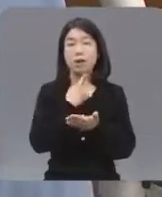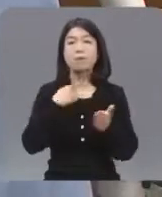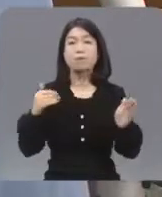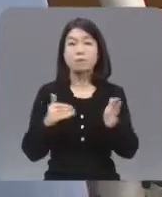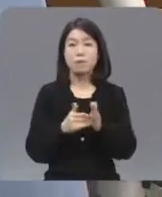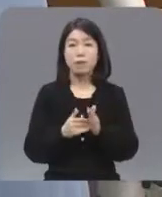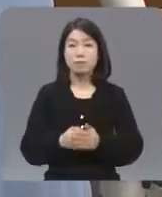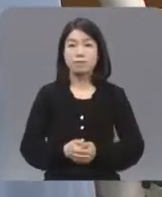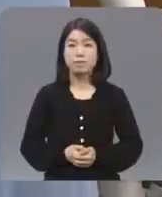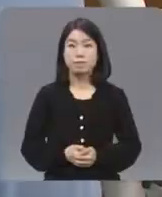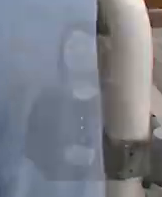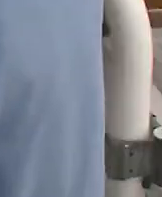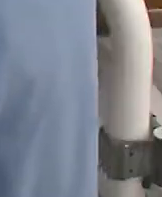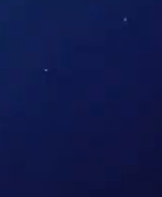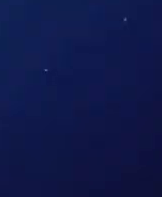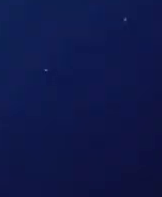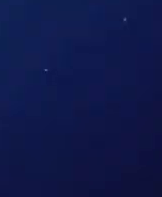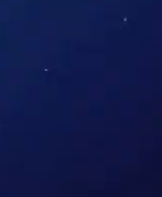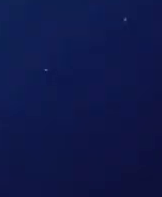올렸습니다.